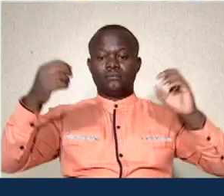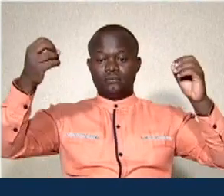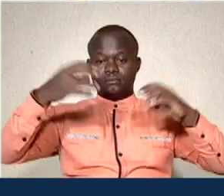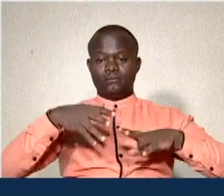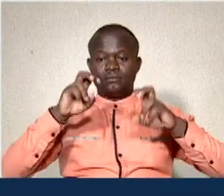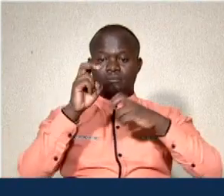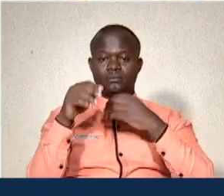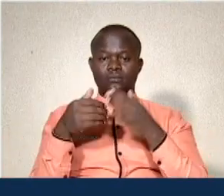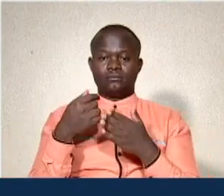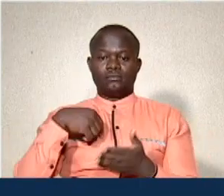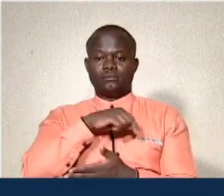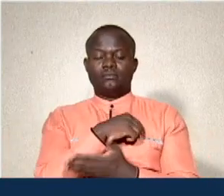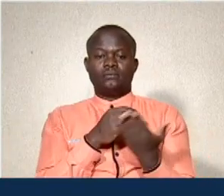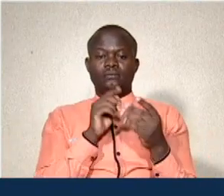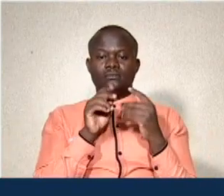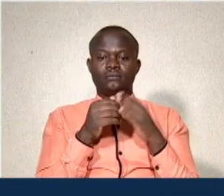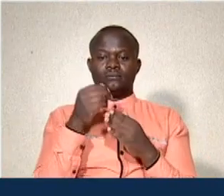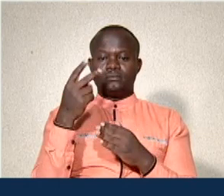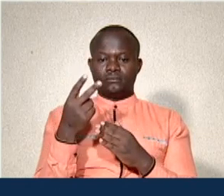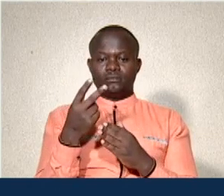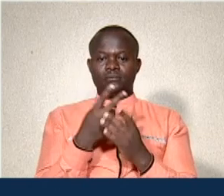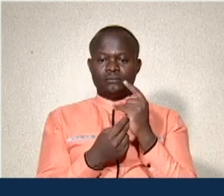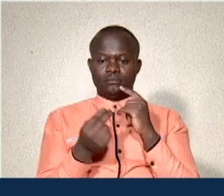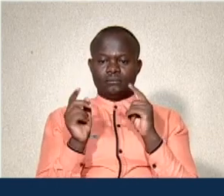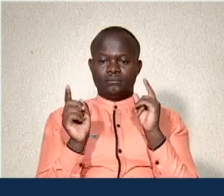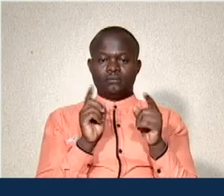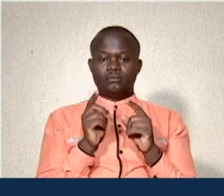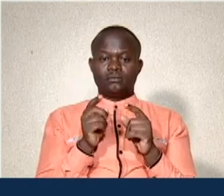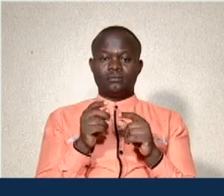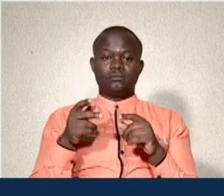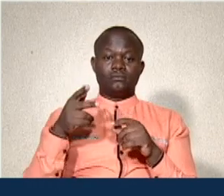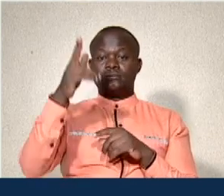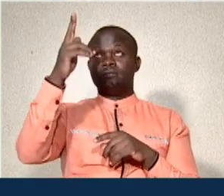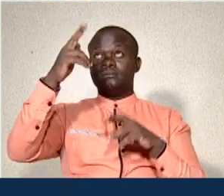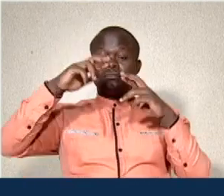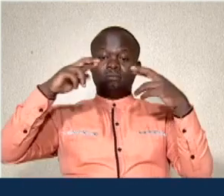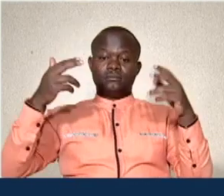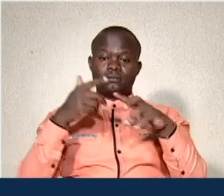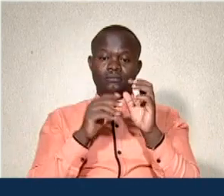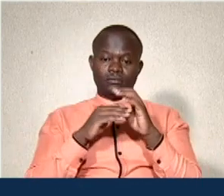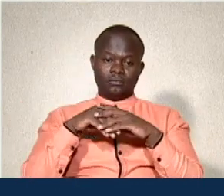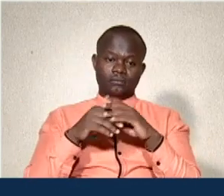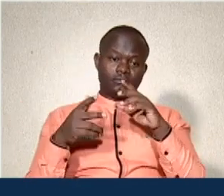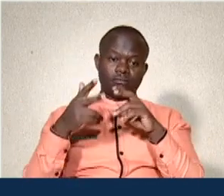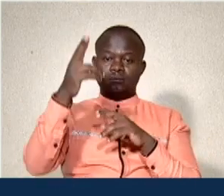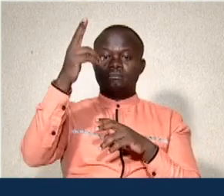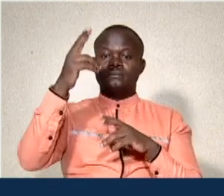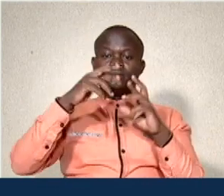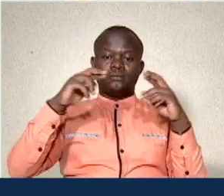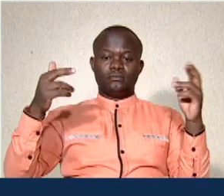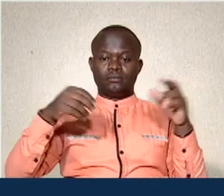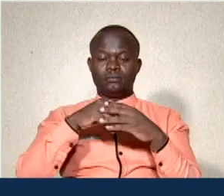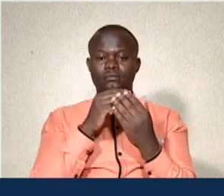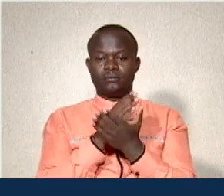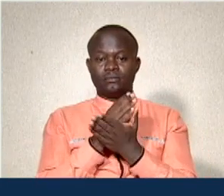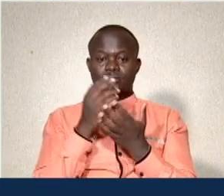hari abaturanyi babiri bavukana baciriwe insinga z'amashanyarazi, kandi mu guca izo nsinga mu